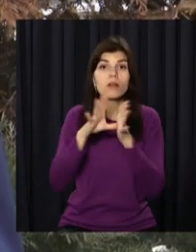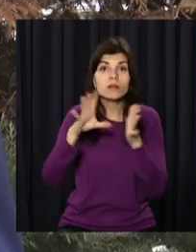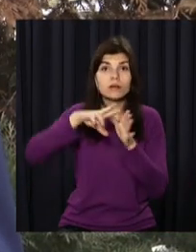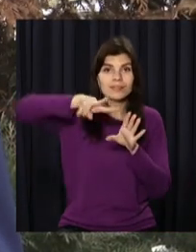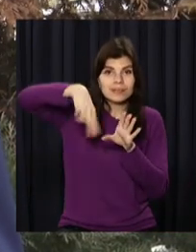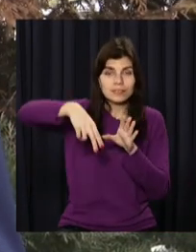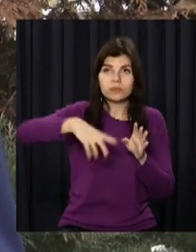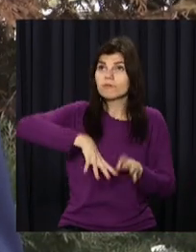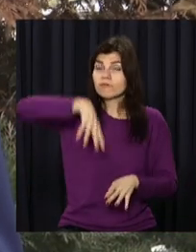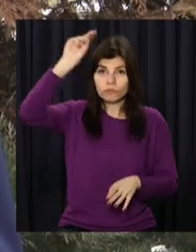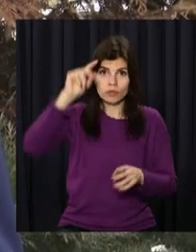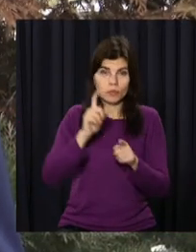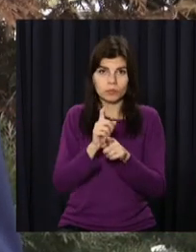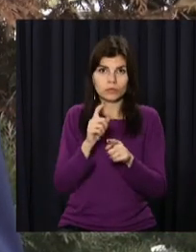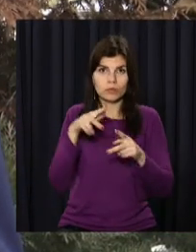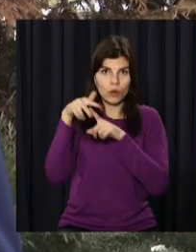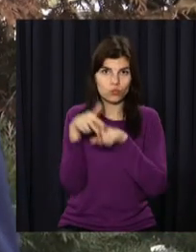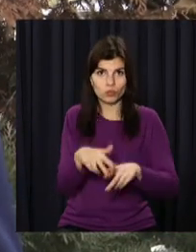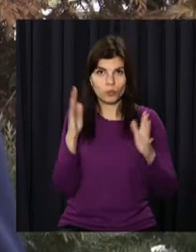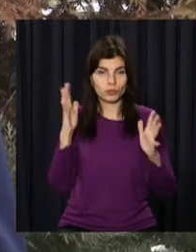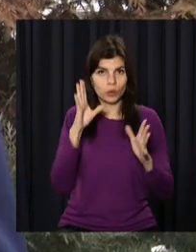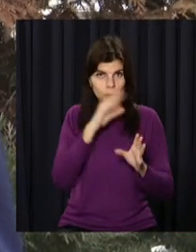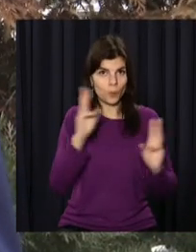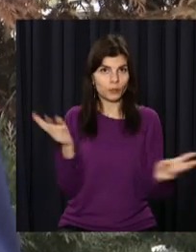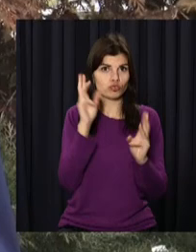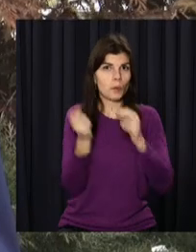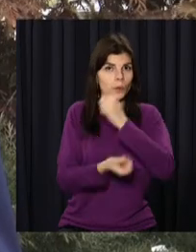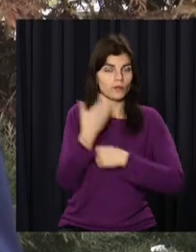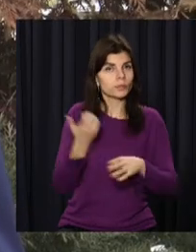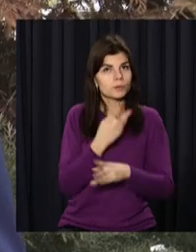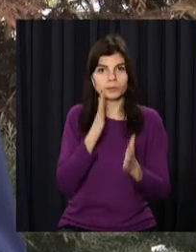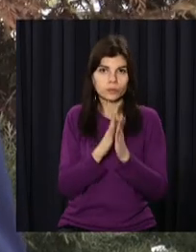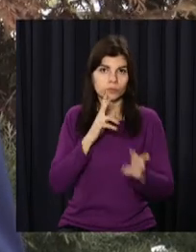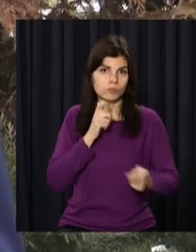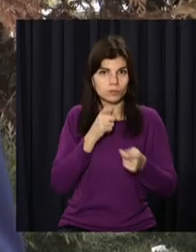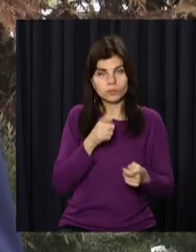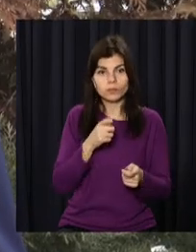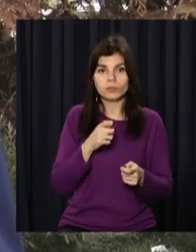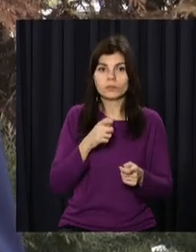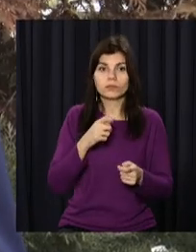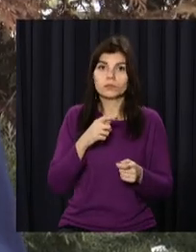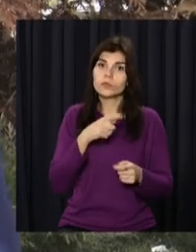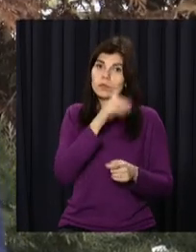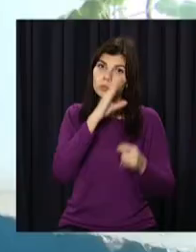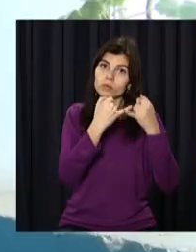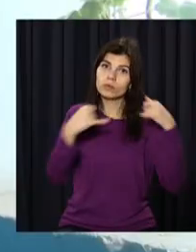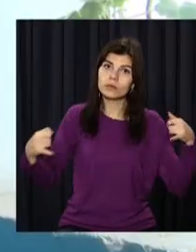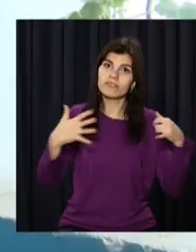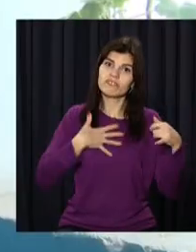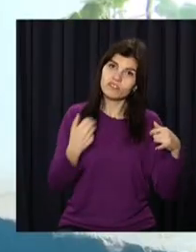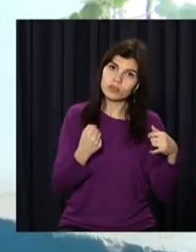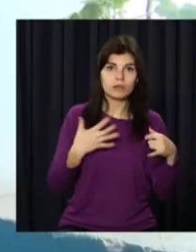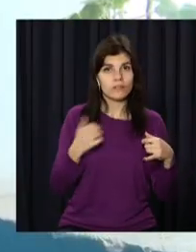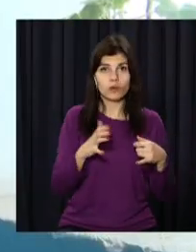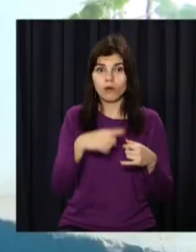будівлі, потрібно переконатися, що електромережа вашої квартири або взагалі будинку зможе витримати таке навантаження. Пішов